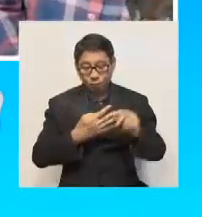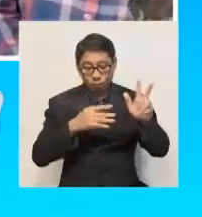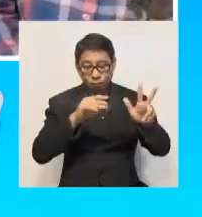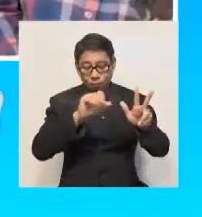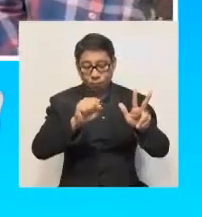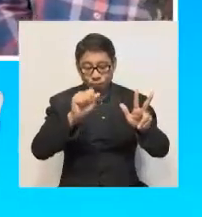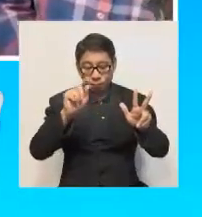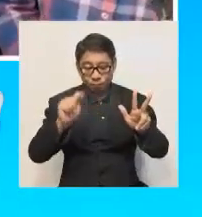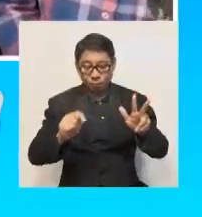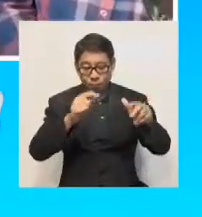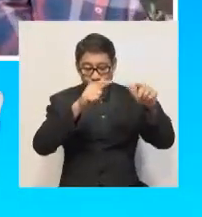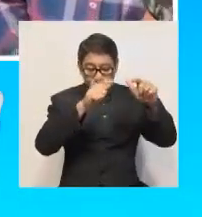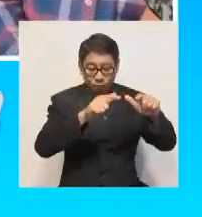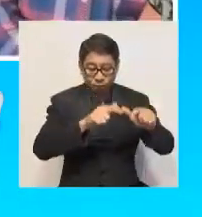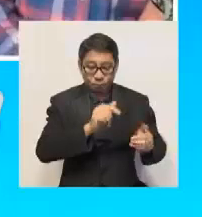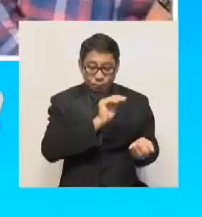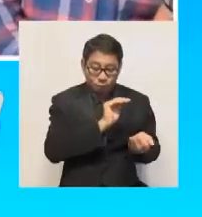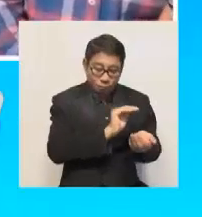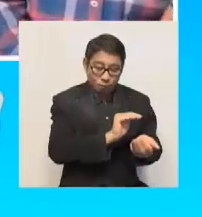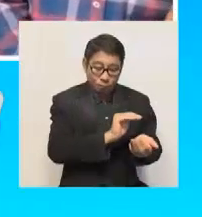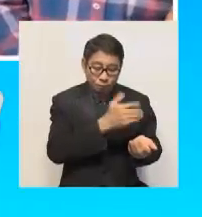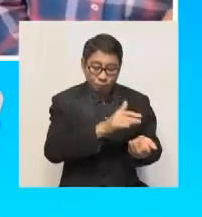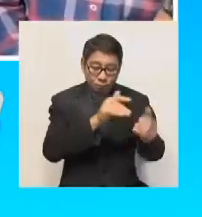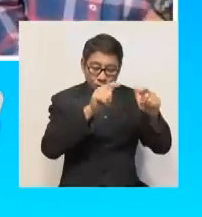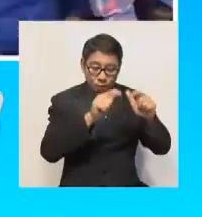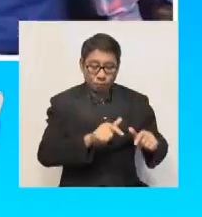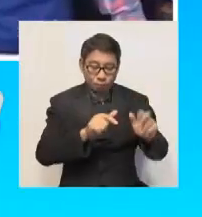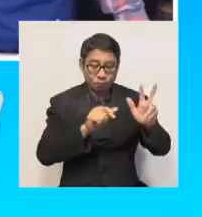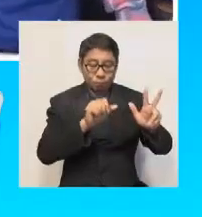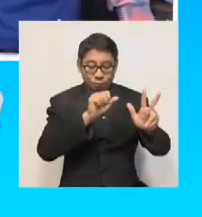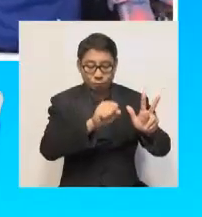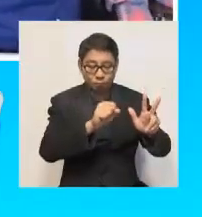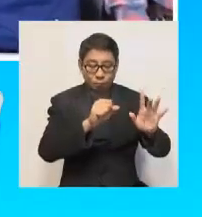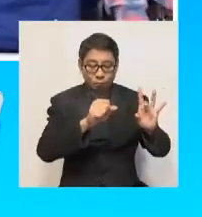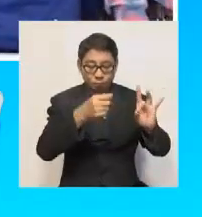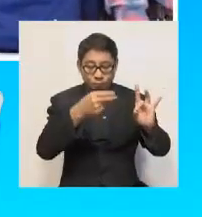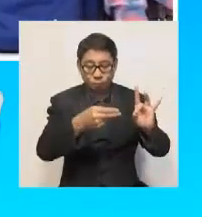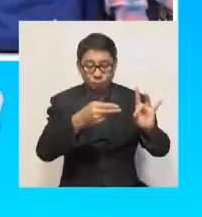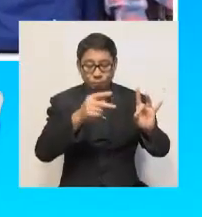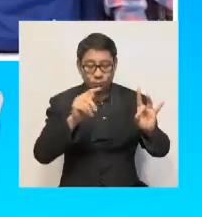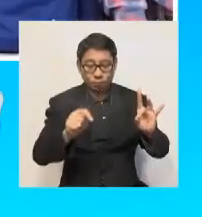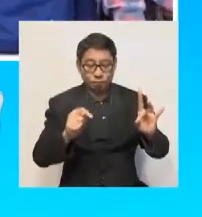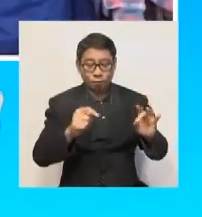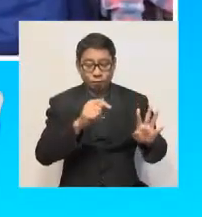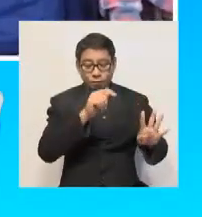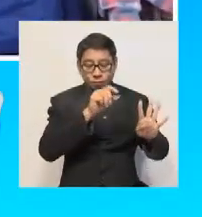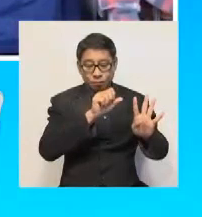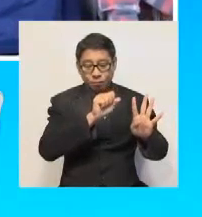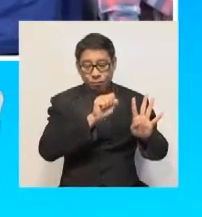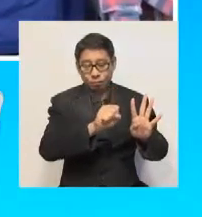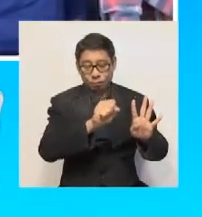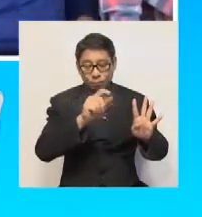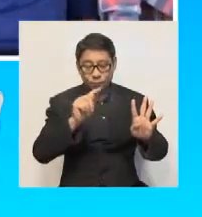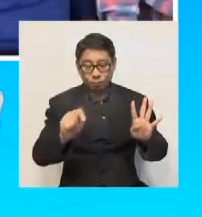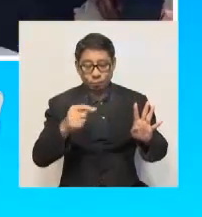ะครับเราลดสต็อกที่มันมีอยู่ตอนนี้ประมาณ380,000นะครับ380,000ตันหรือ400,000ตันเนี่ยนะครับล